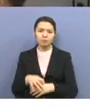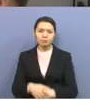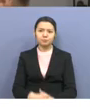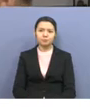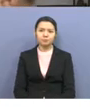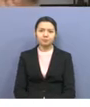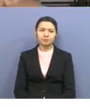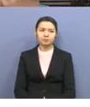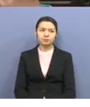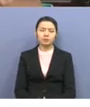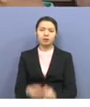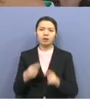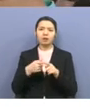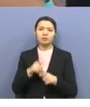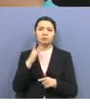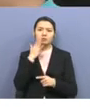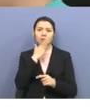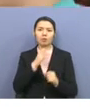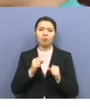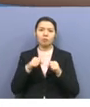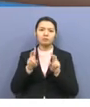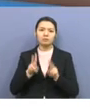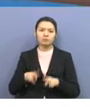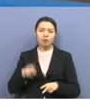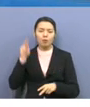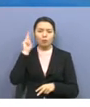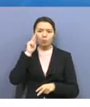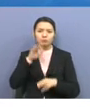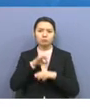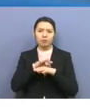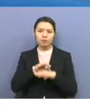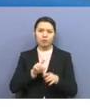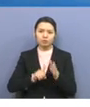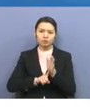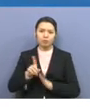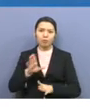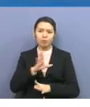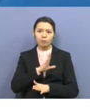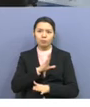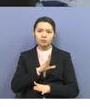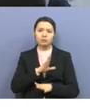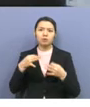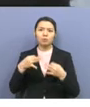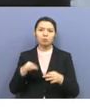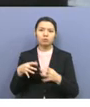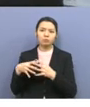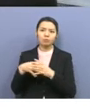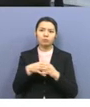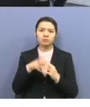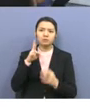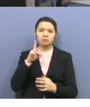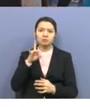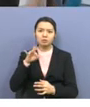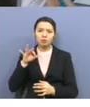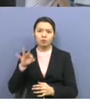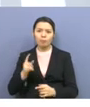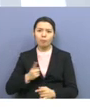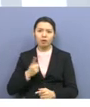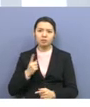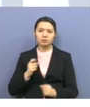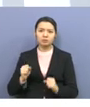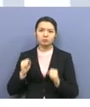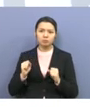Бұл мектепте ұлттық спорт түрлерін арнайы факультетиттік сабақ ретінде өткізу мықтап қолға алынған. Еркін күрестен КСРО-ның спорт шебері,